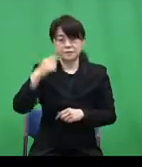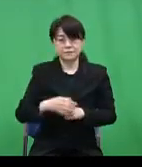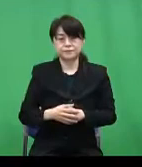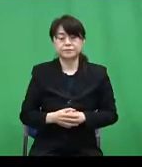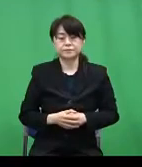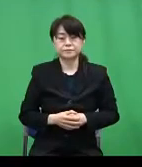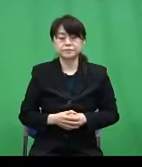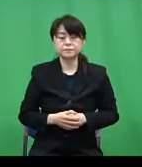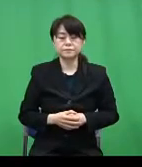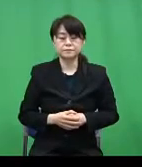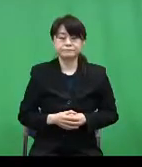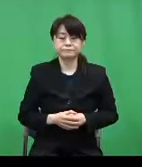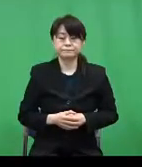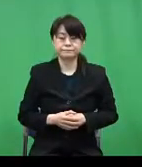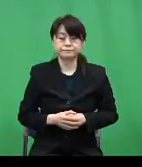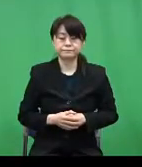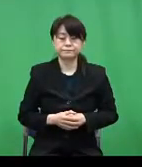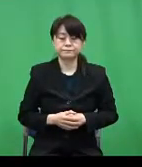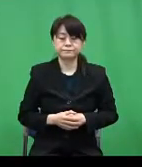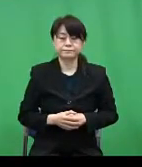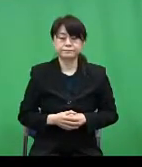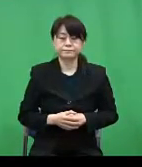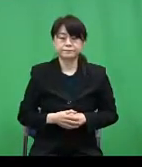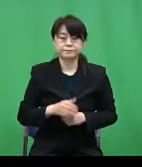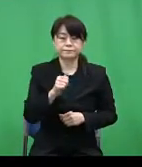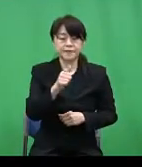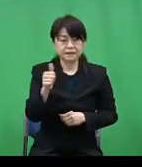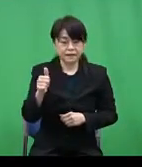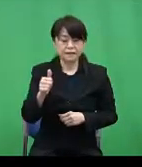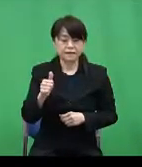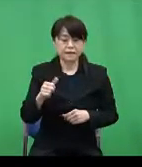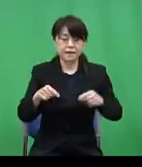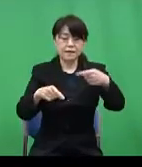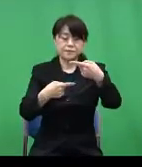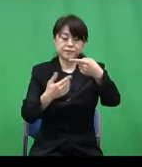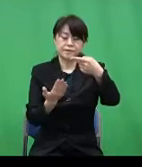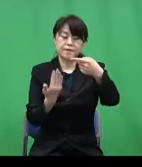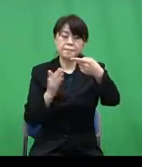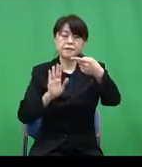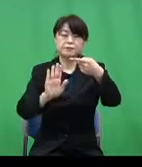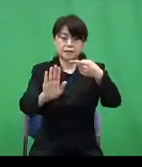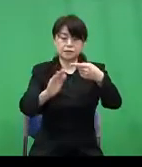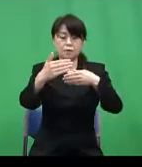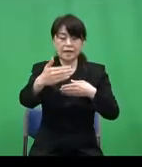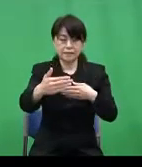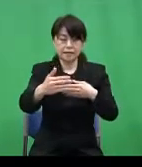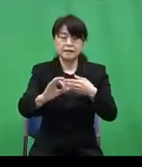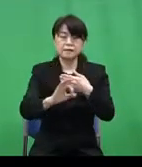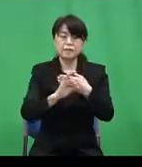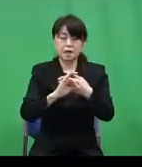時ではないと思いますが、ただ年末年始ですね、まあ、例え